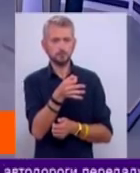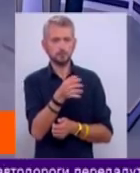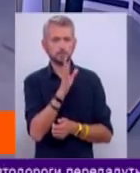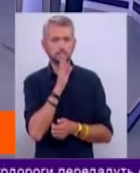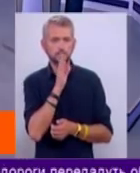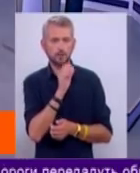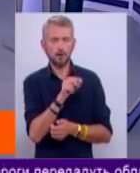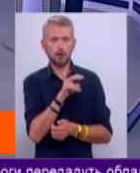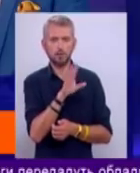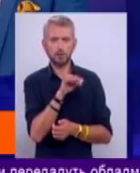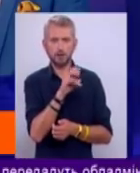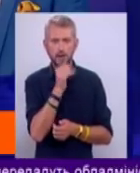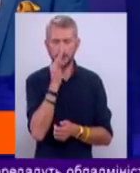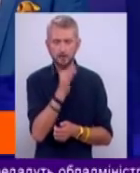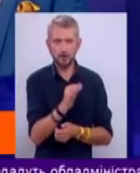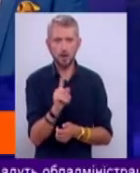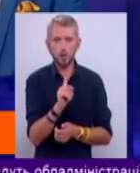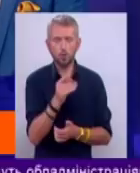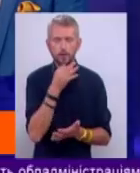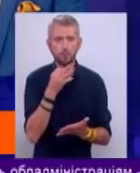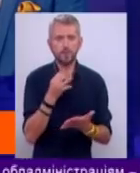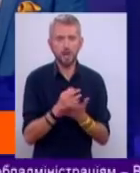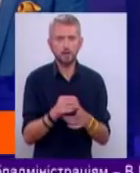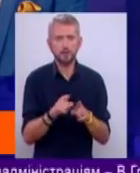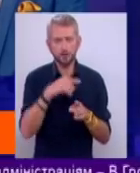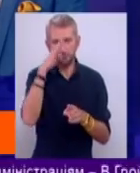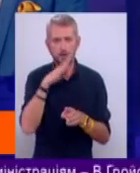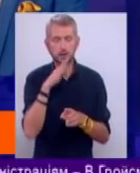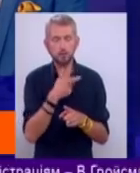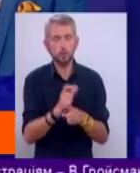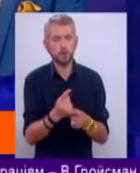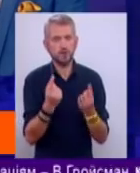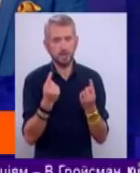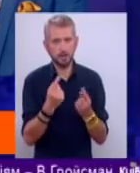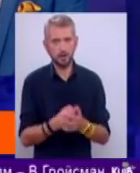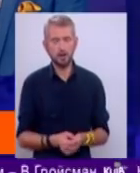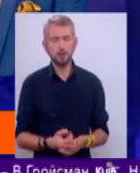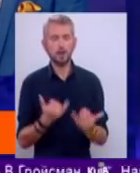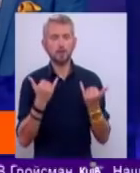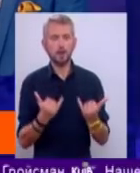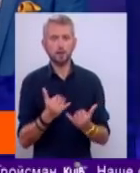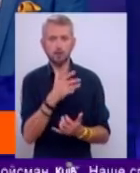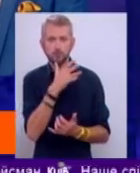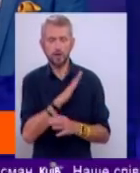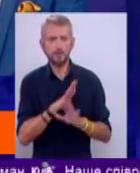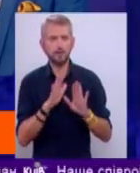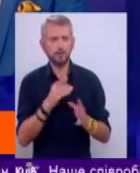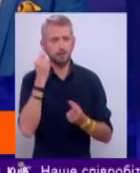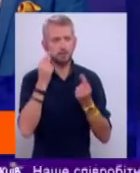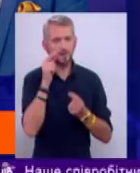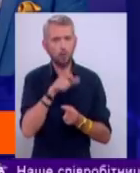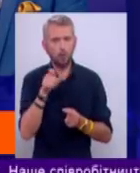Пані Левтина сказала про те, що відповідальність все ж таки батьків дуже велика. На даний час не тільки